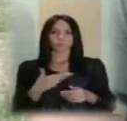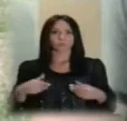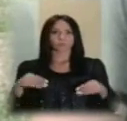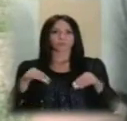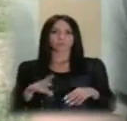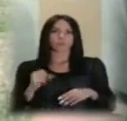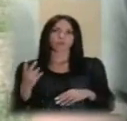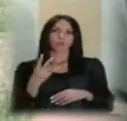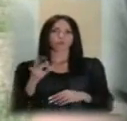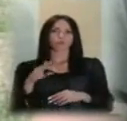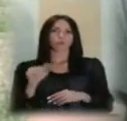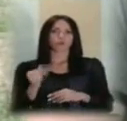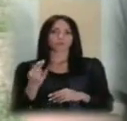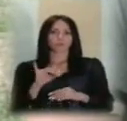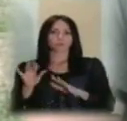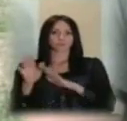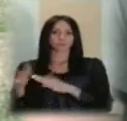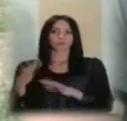вже в Луганську область.